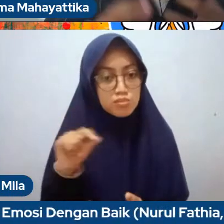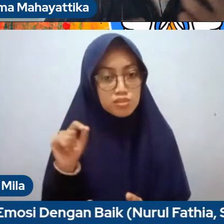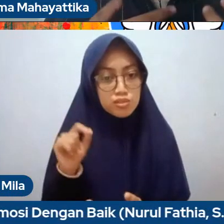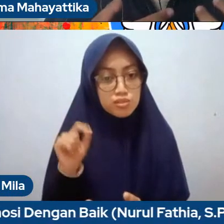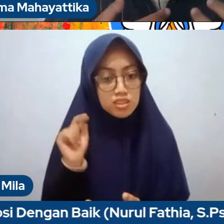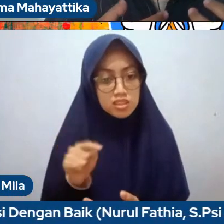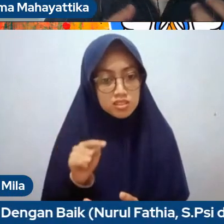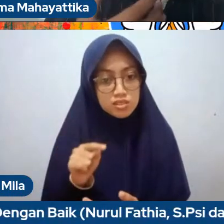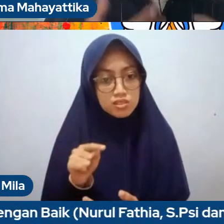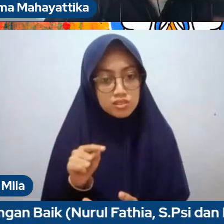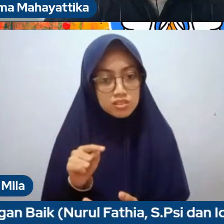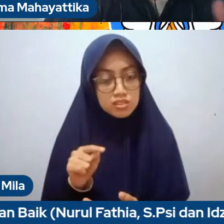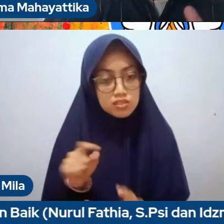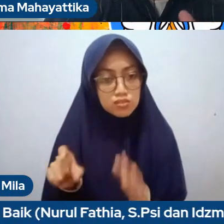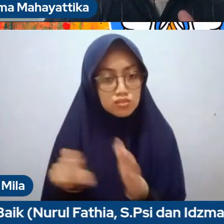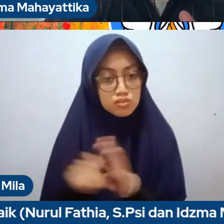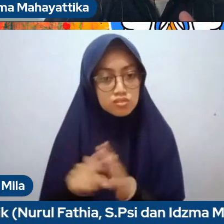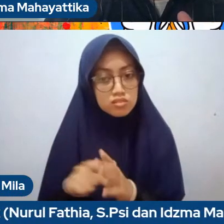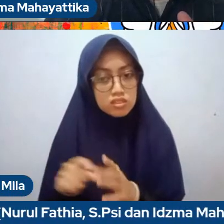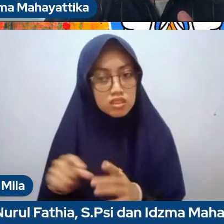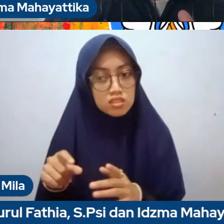teknik-teknik play terapi, free play itu